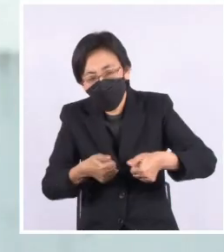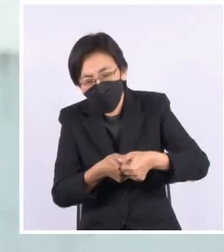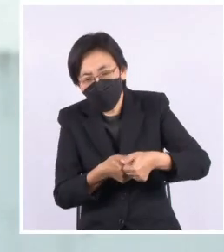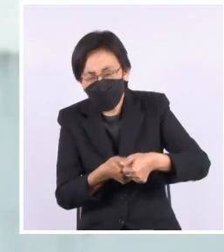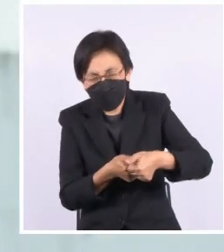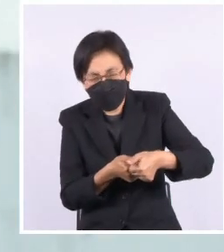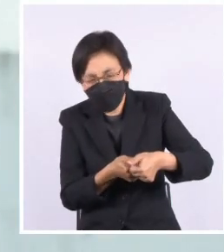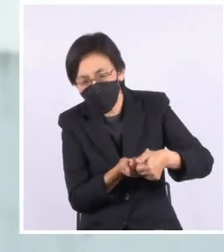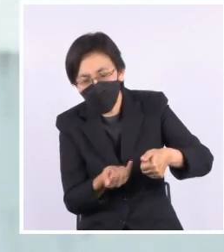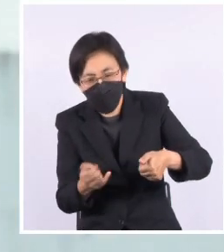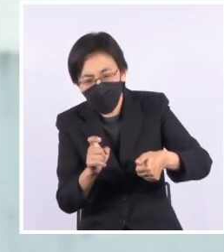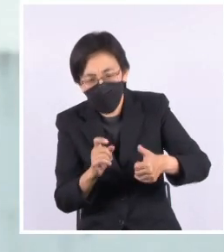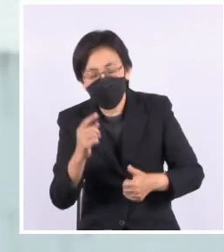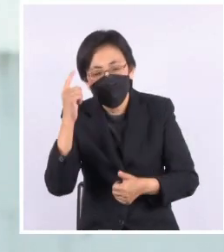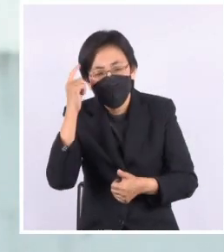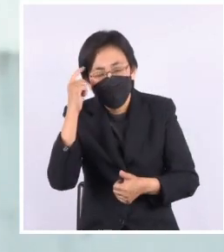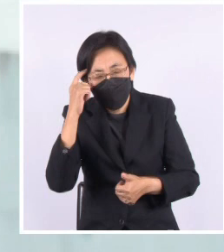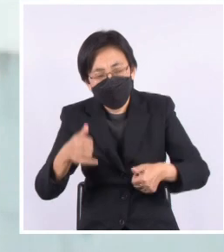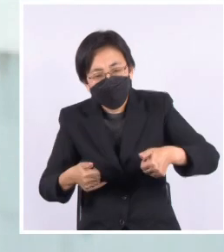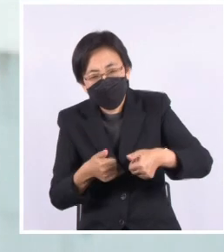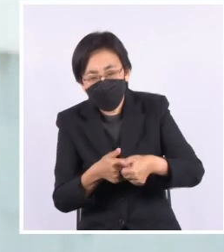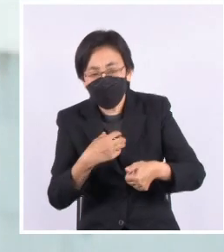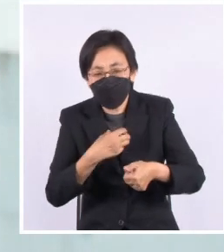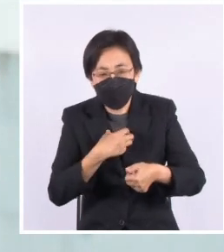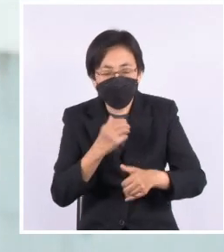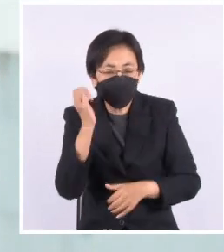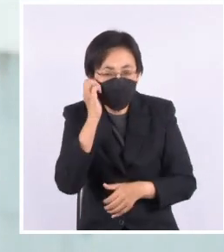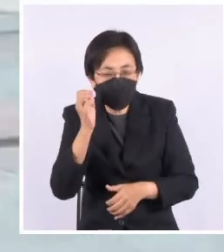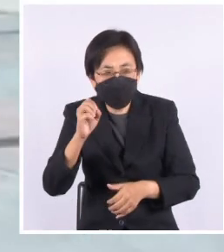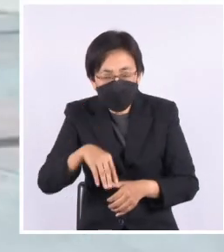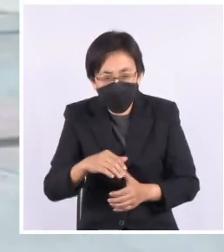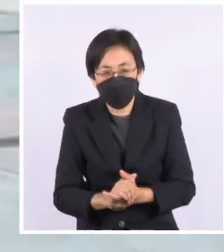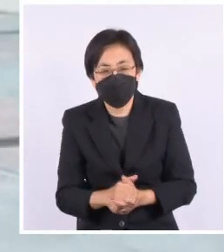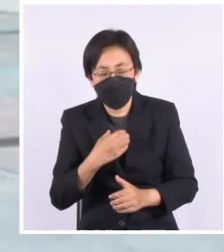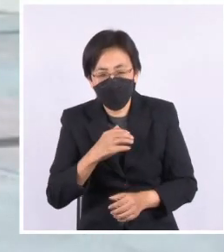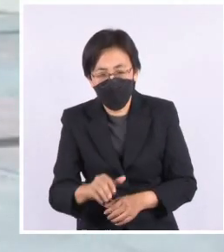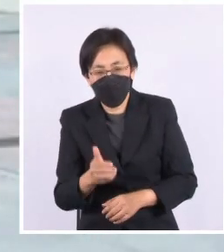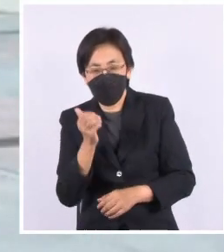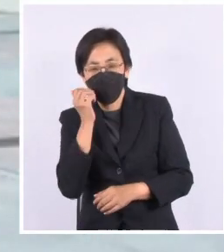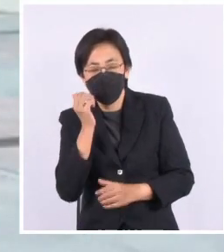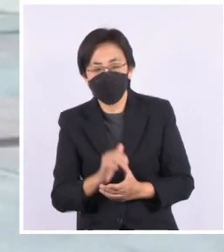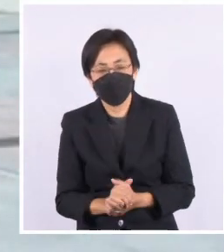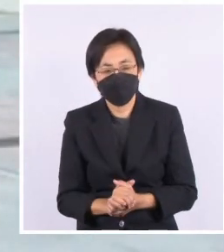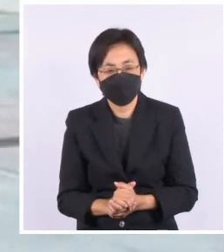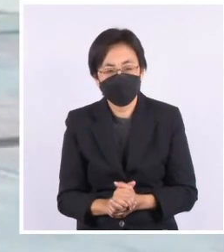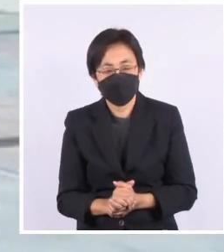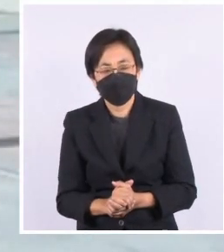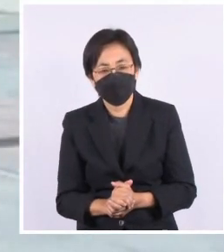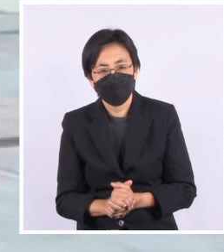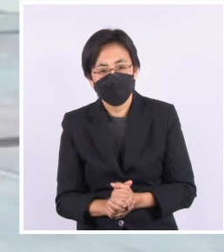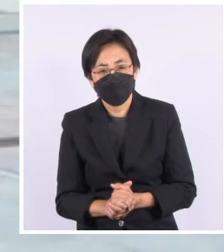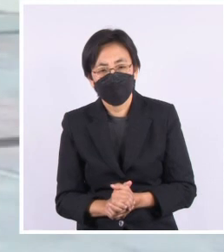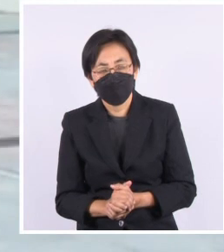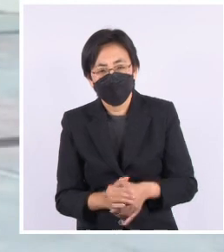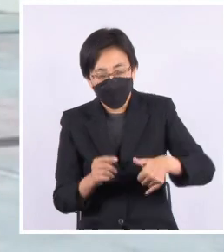ในนั้นออกมาไม่ได้คาดว่าเขาไปเพื่อที่จะพยายามเก็บโทรศัพท์มือถือที่ทำตกลงไปนะครับสายเขารายนั้นเข้าไปในทางหัว